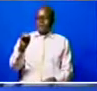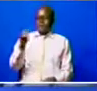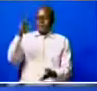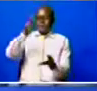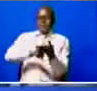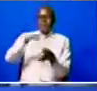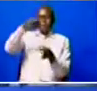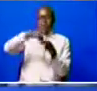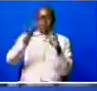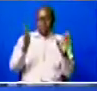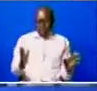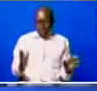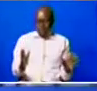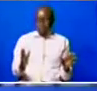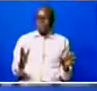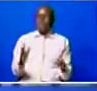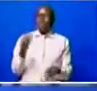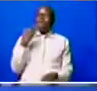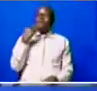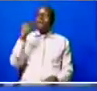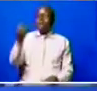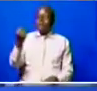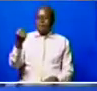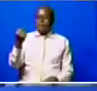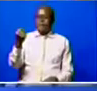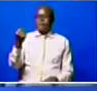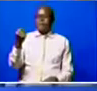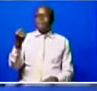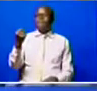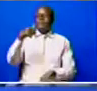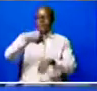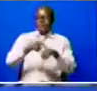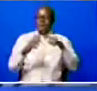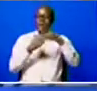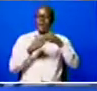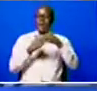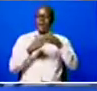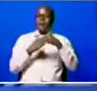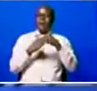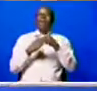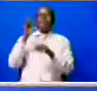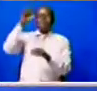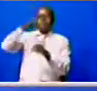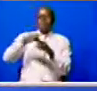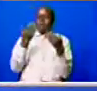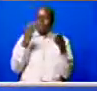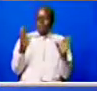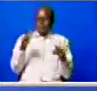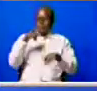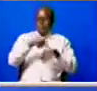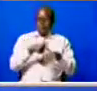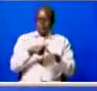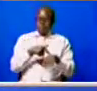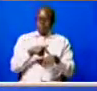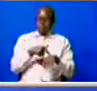registered voters, around 500 have by 9 o'clock this morning voted. Kufikia saa 5